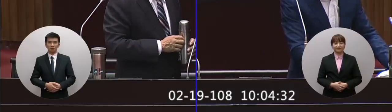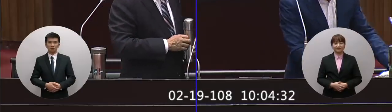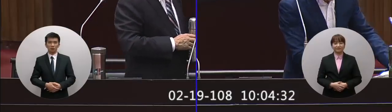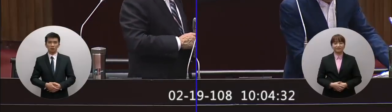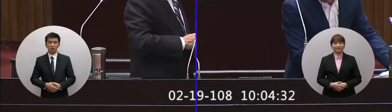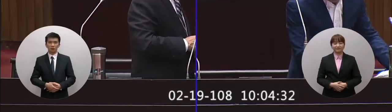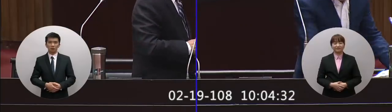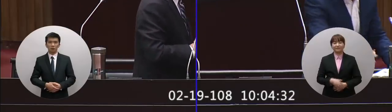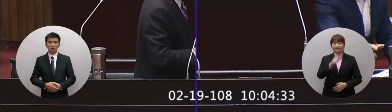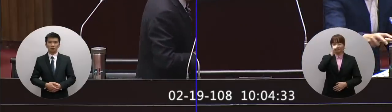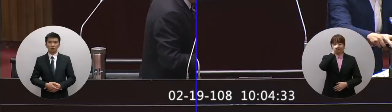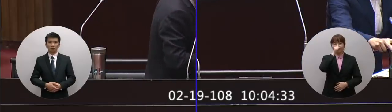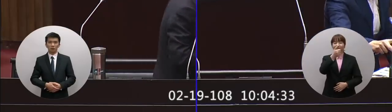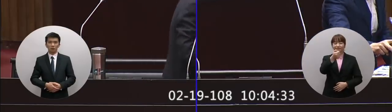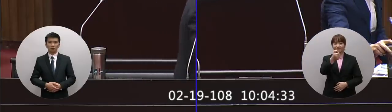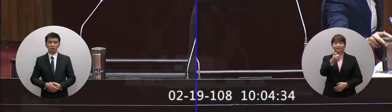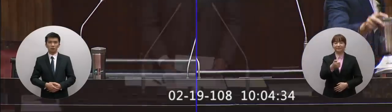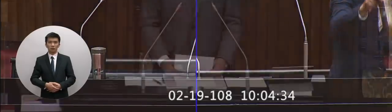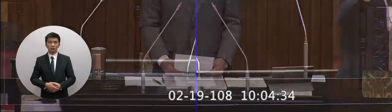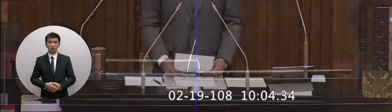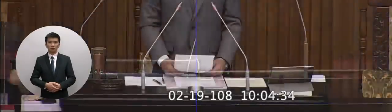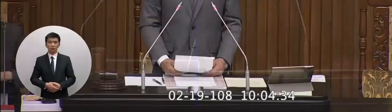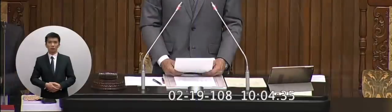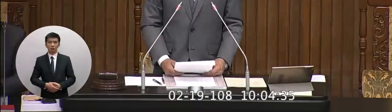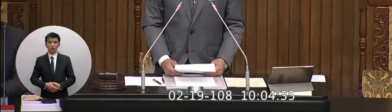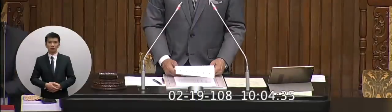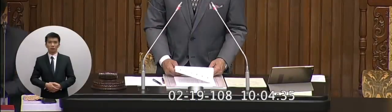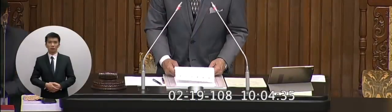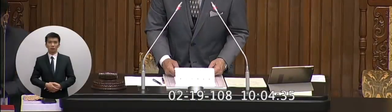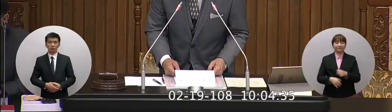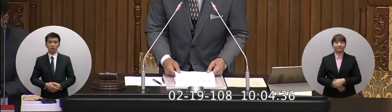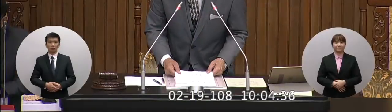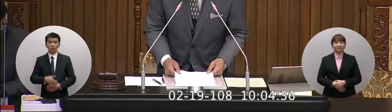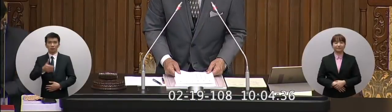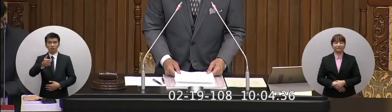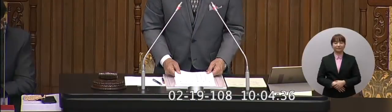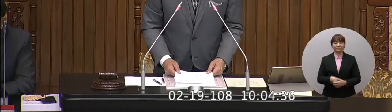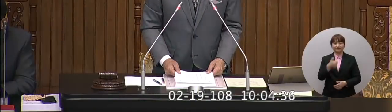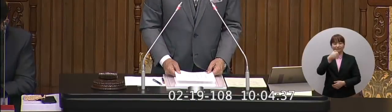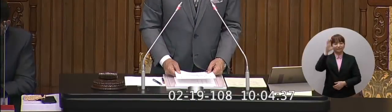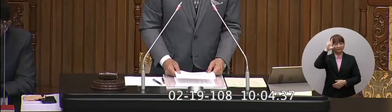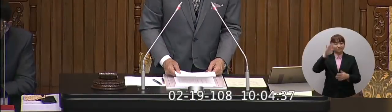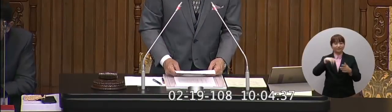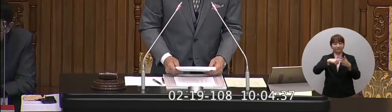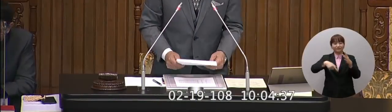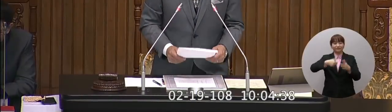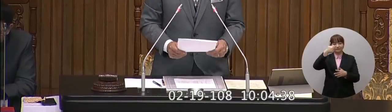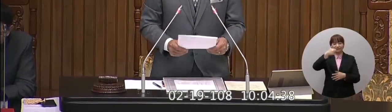谢谢徐委员，谢谢苏院长。